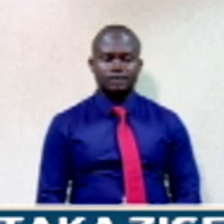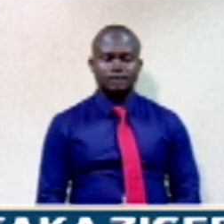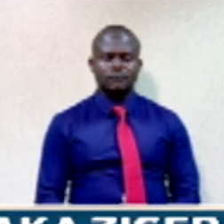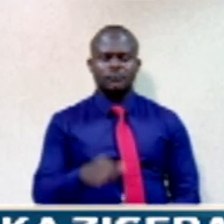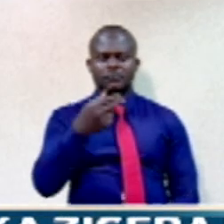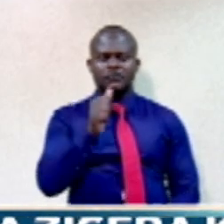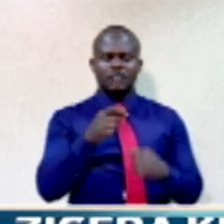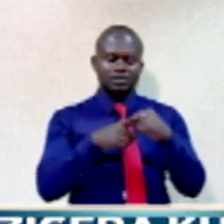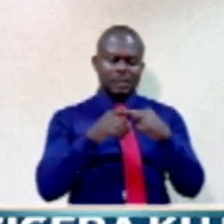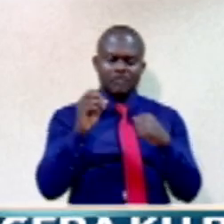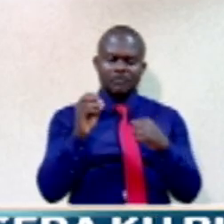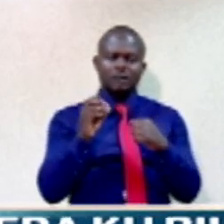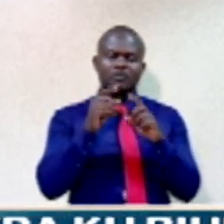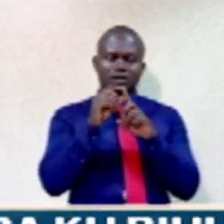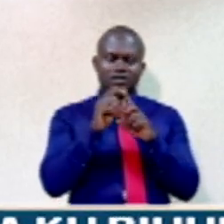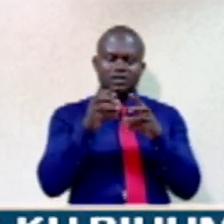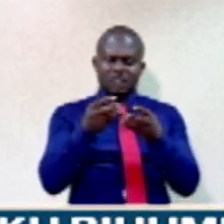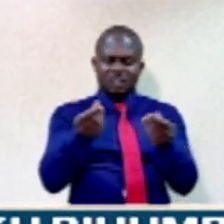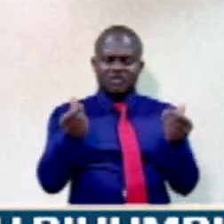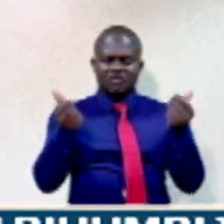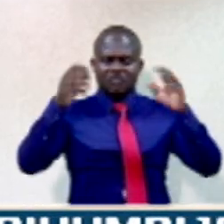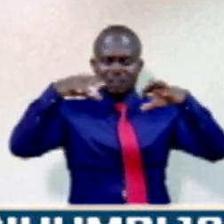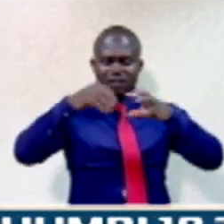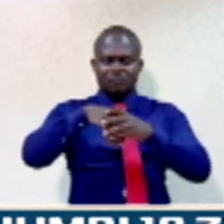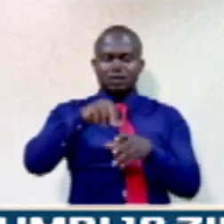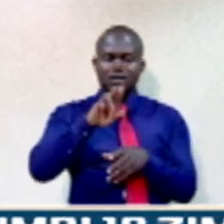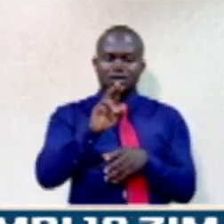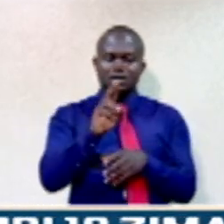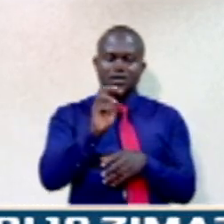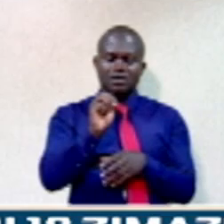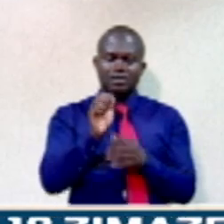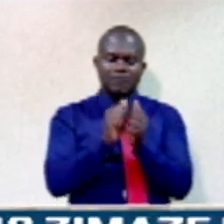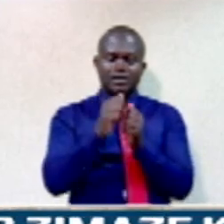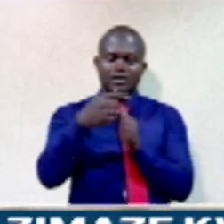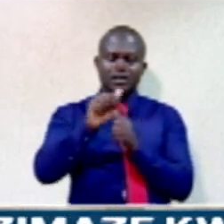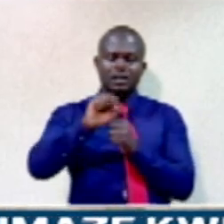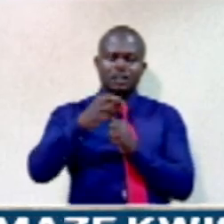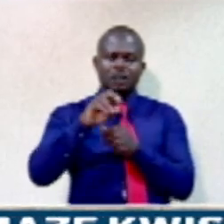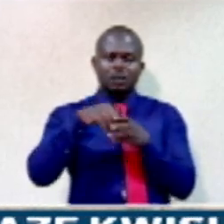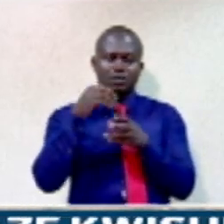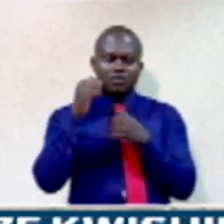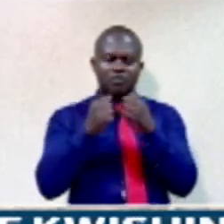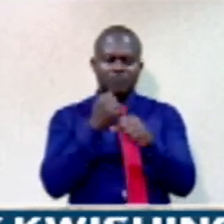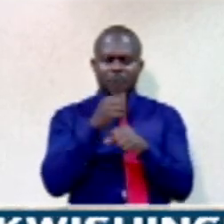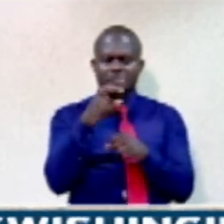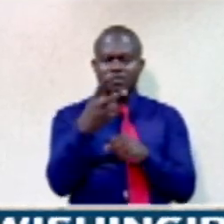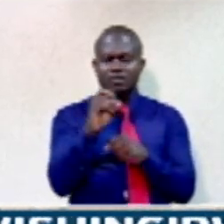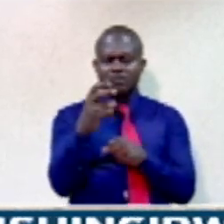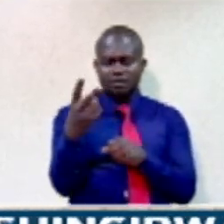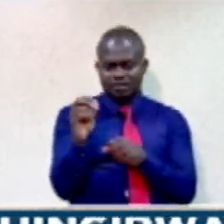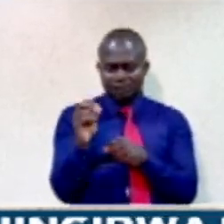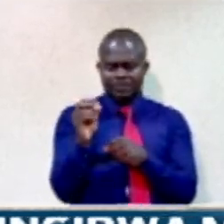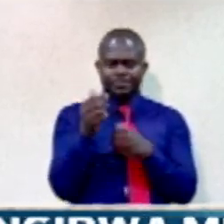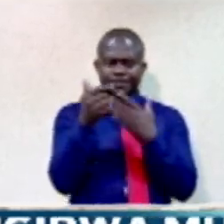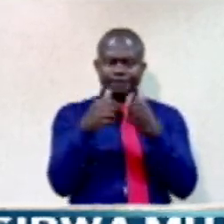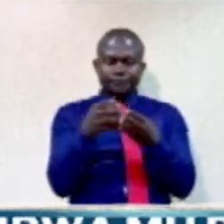hegitari 600 z'umuceri nizo zangijwe n'imvura mu bishanga bya Rurambi na Gashora mu karere ka Bugesera muri mwaka w'2022.